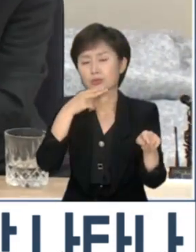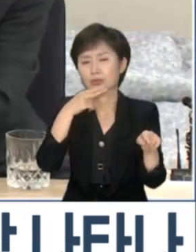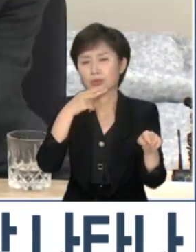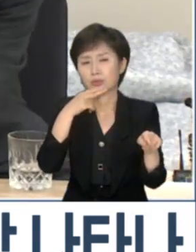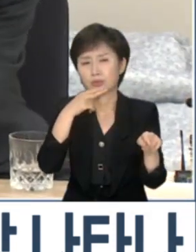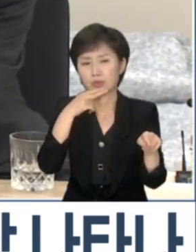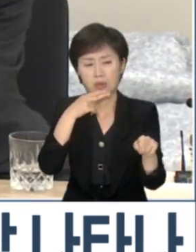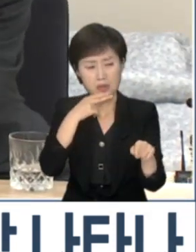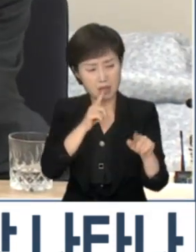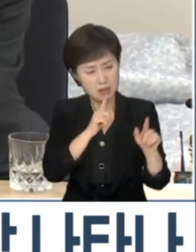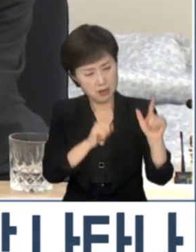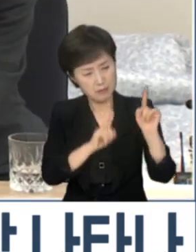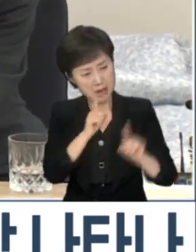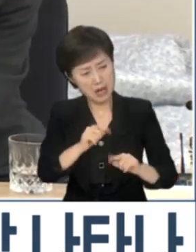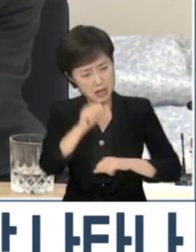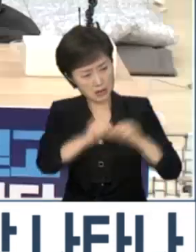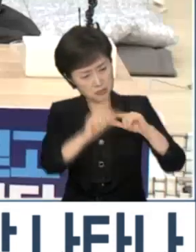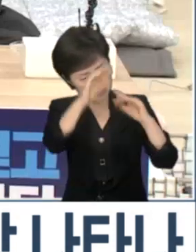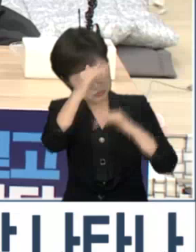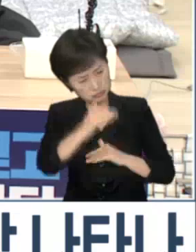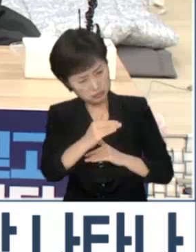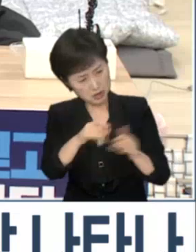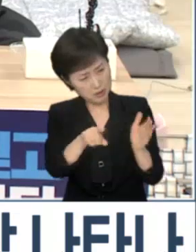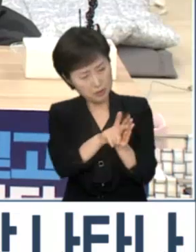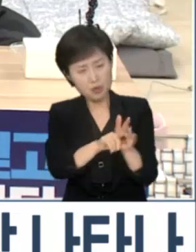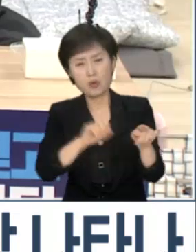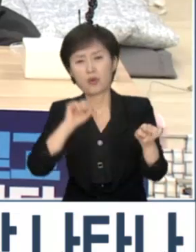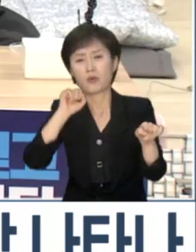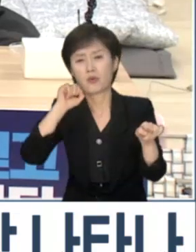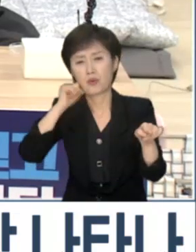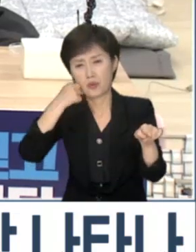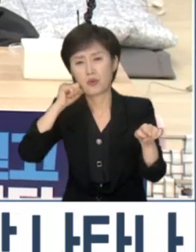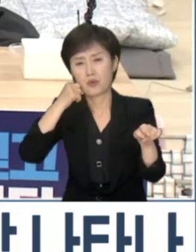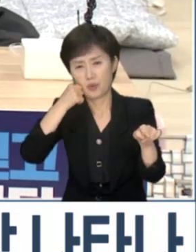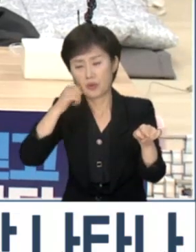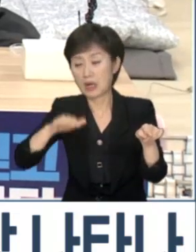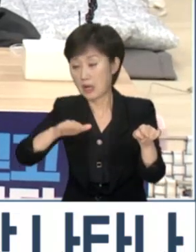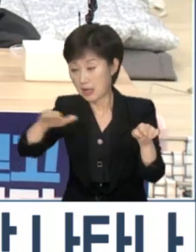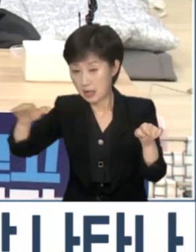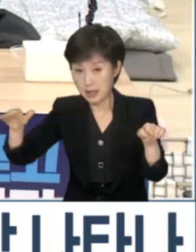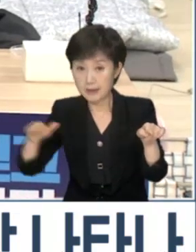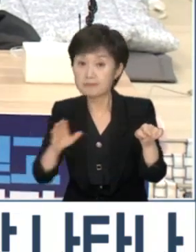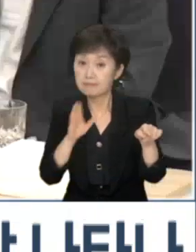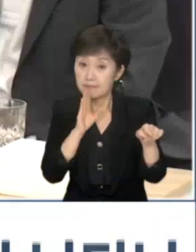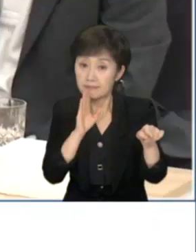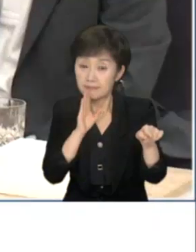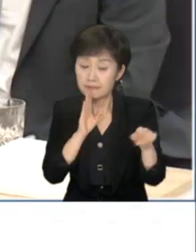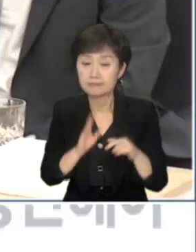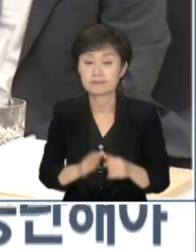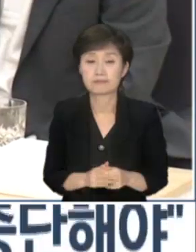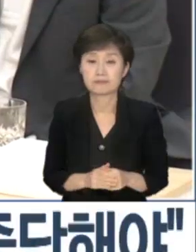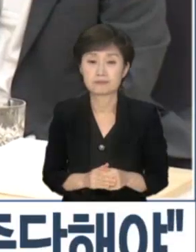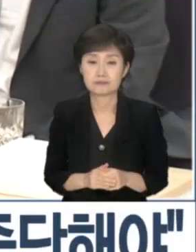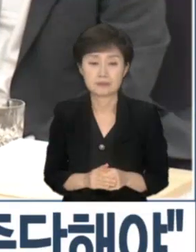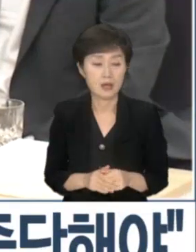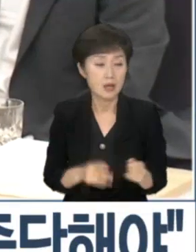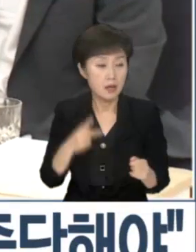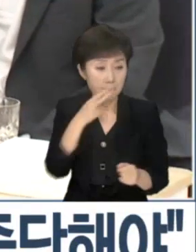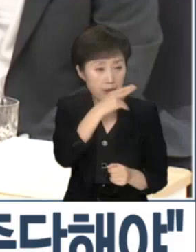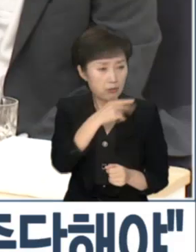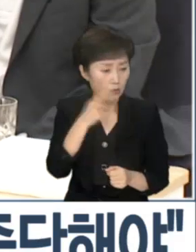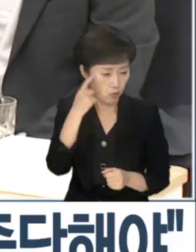신뢰성이 있느냐 이런 부분에 대해서 국민들도 그렇고 누구나가 지금 그런 시각으로 보는 부분이 있거든요 지금 왜